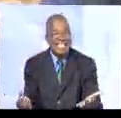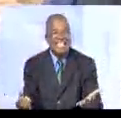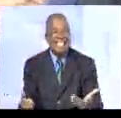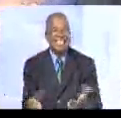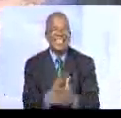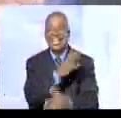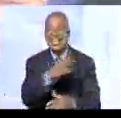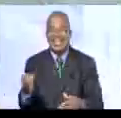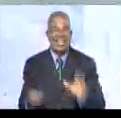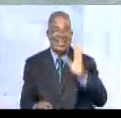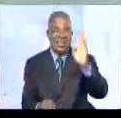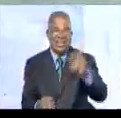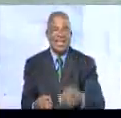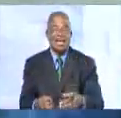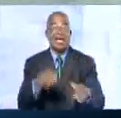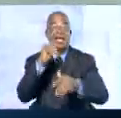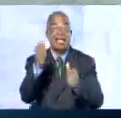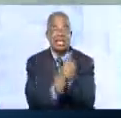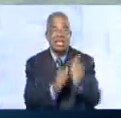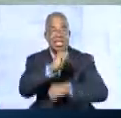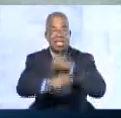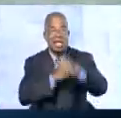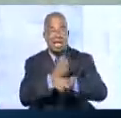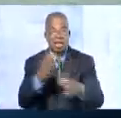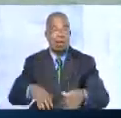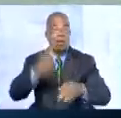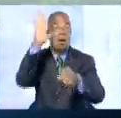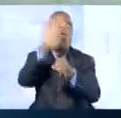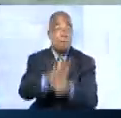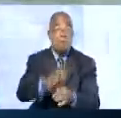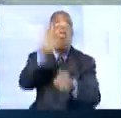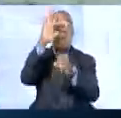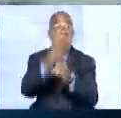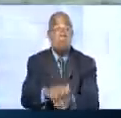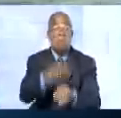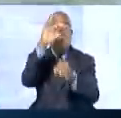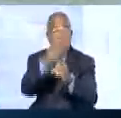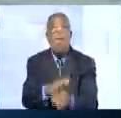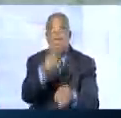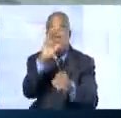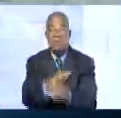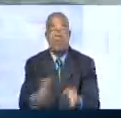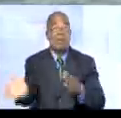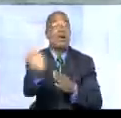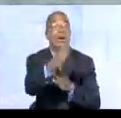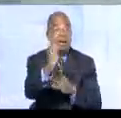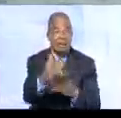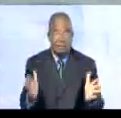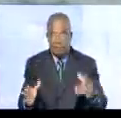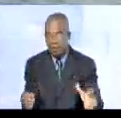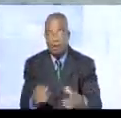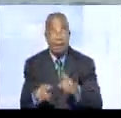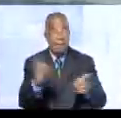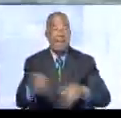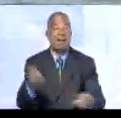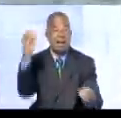d'Ivoire. Production annuelle de ce secteur, 45 à 50 000 tonnes, a comblé un gap de 450 000